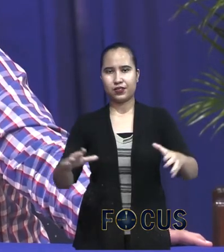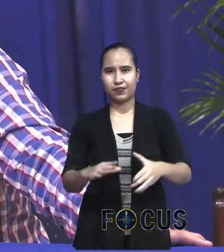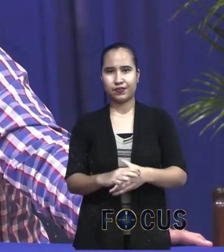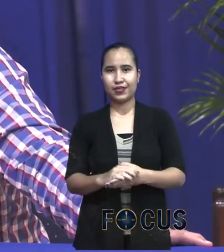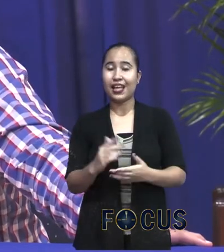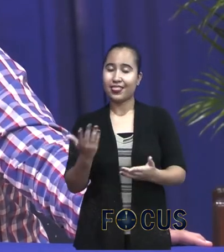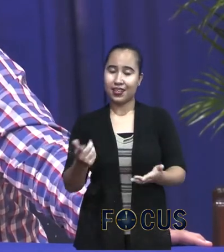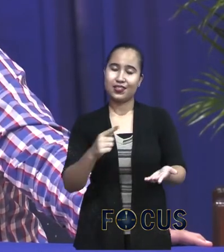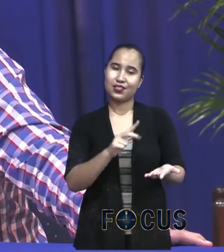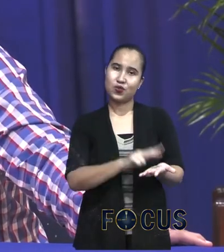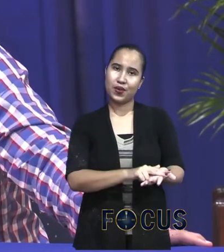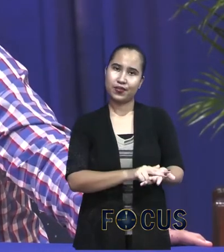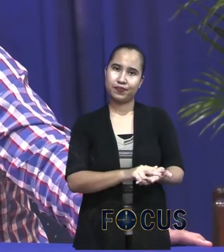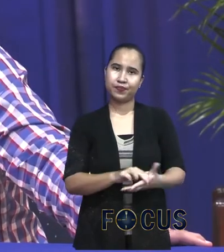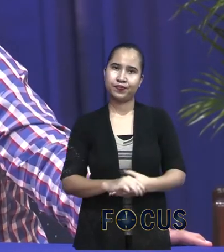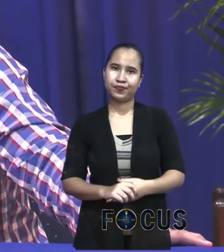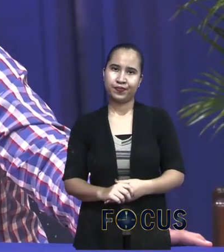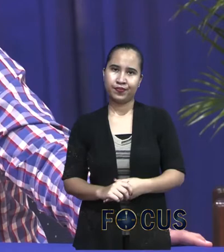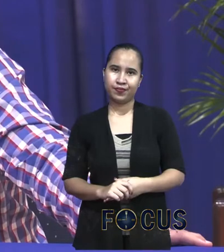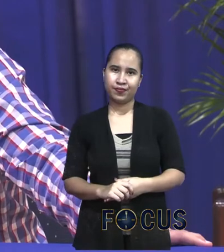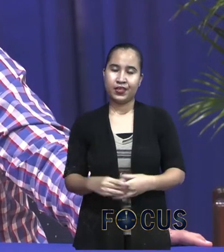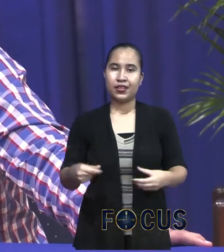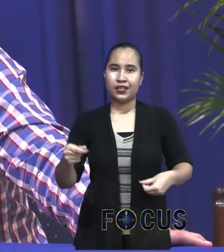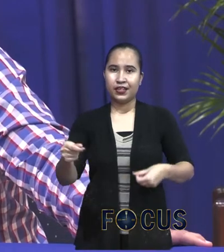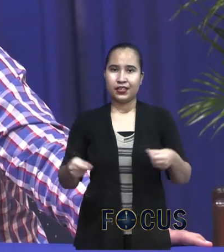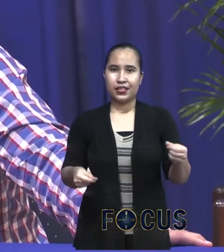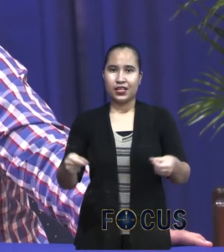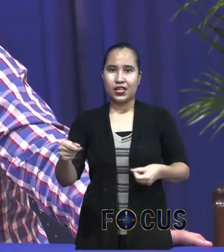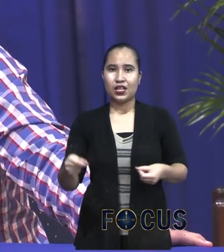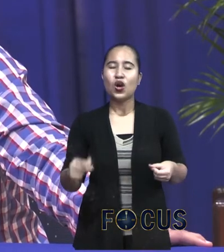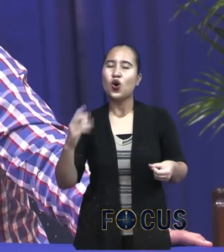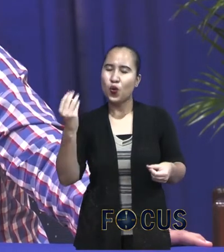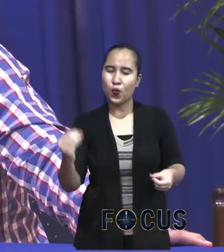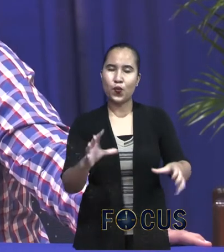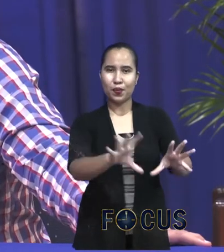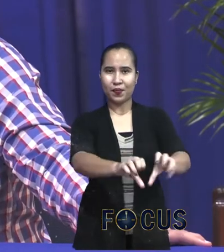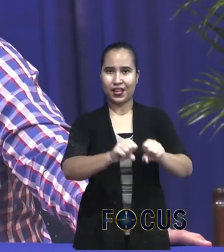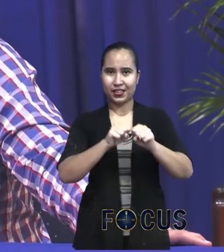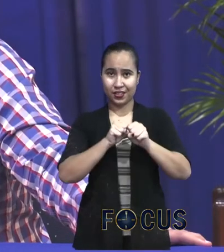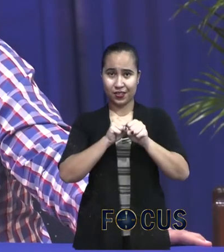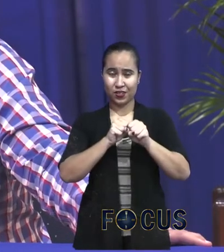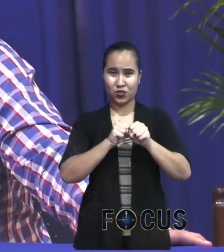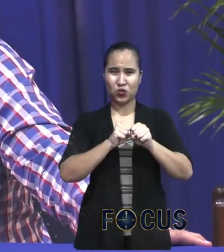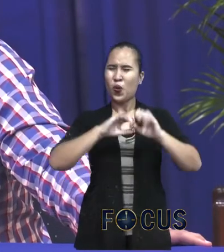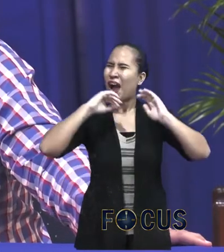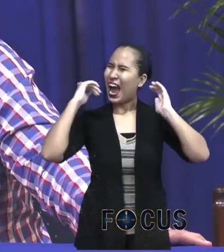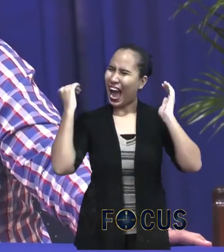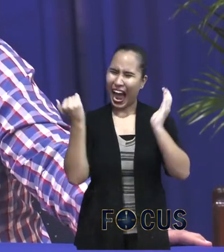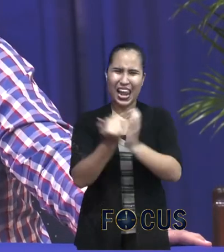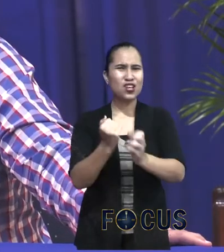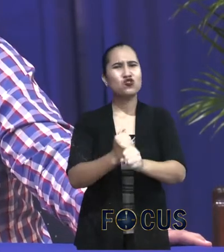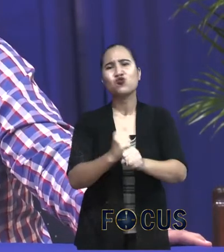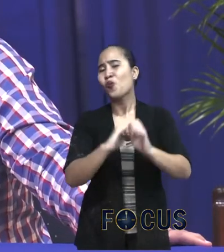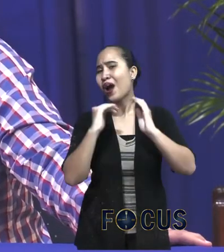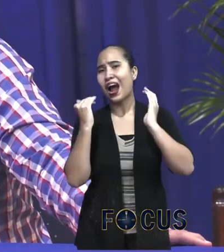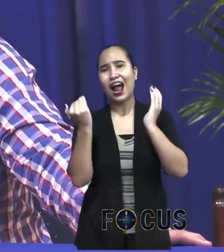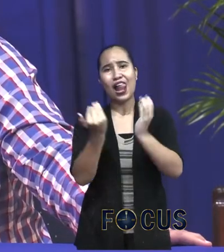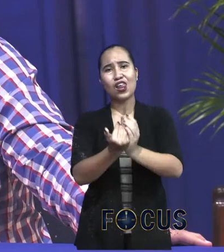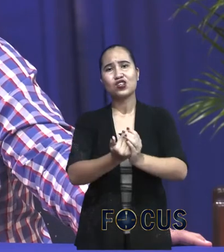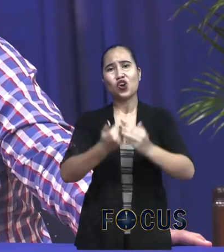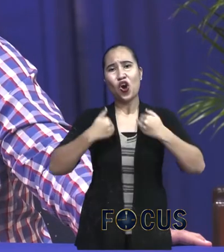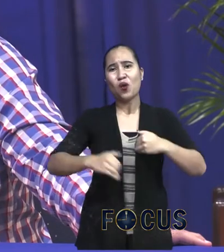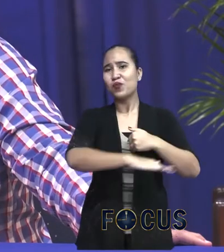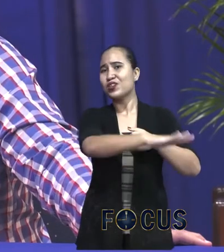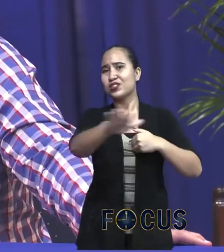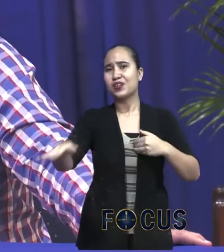wet. De regering, je wil maatregelen nemen. Doe alles eraan om ons volk veilig te stellen. Doe alles eraan. Heeft